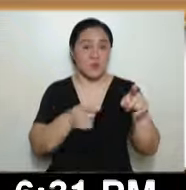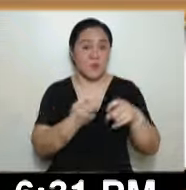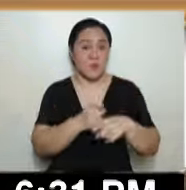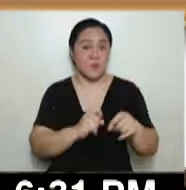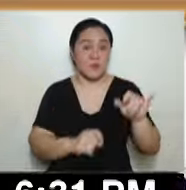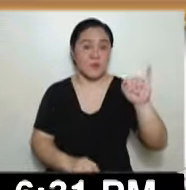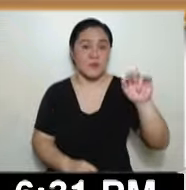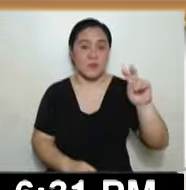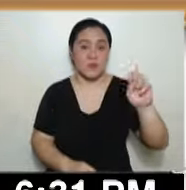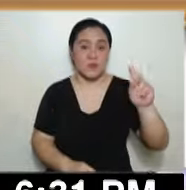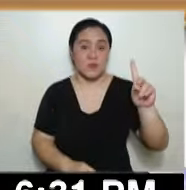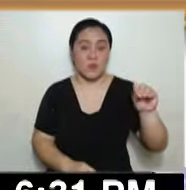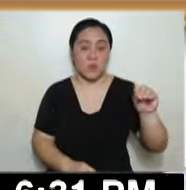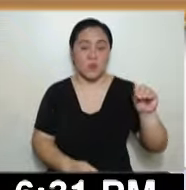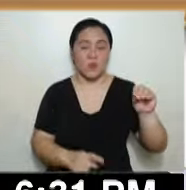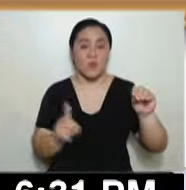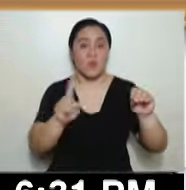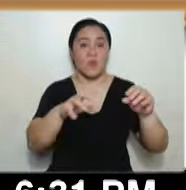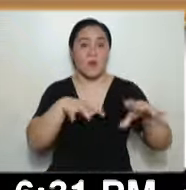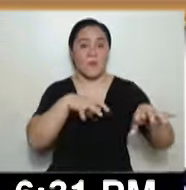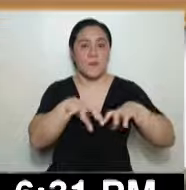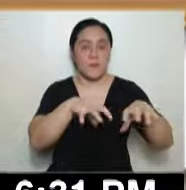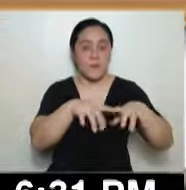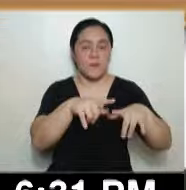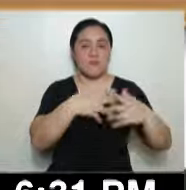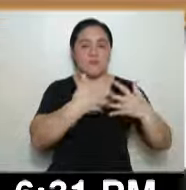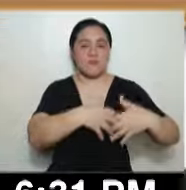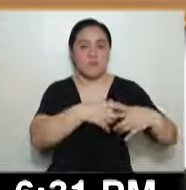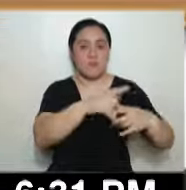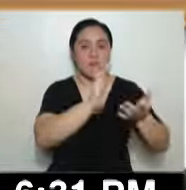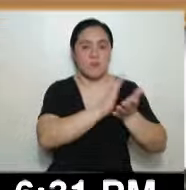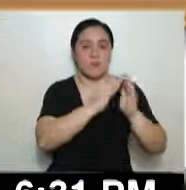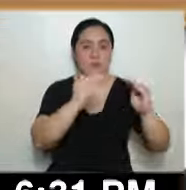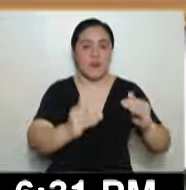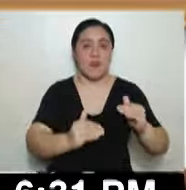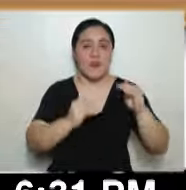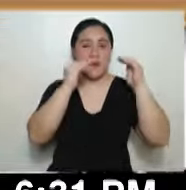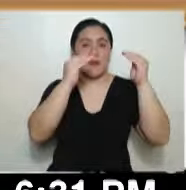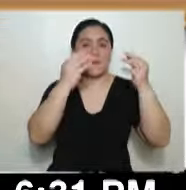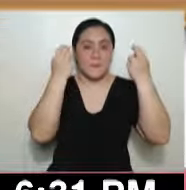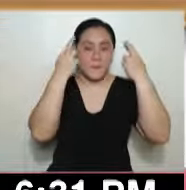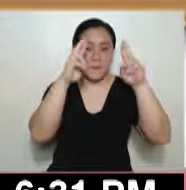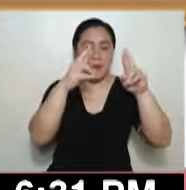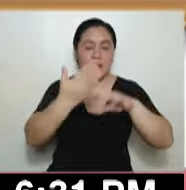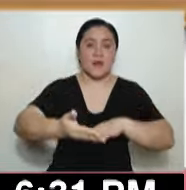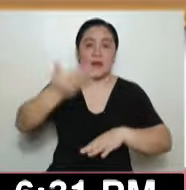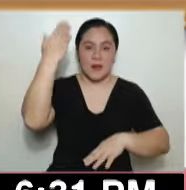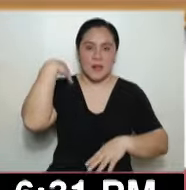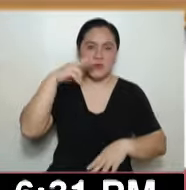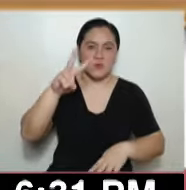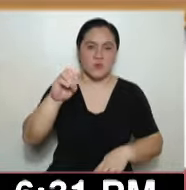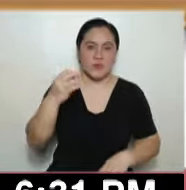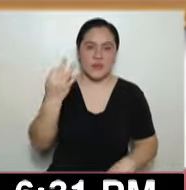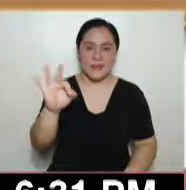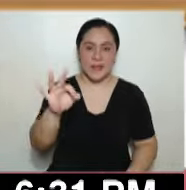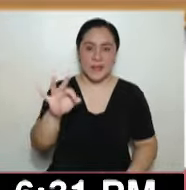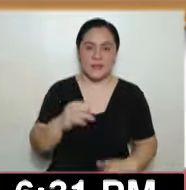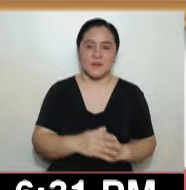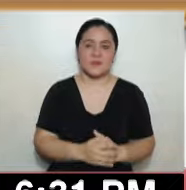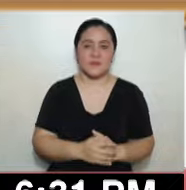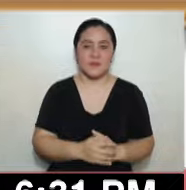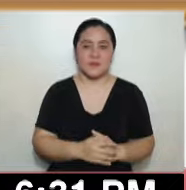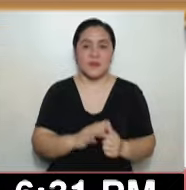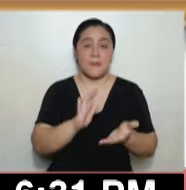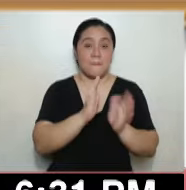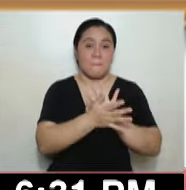niya na nagluklok sa kanya sa pagka-mayor noong 2019 yata. So nawala ho yun sa kanya